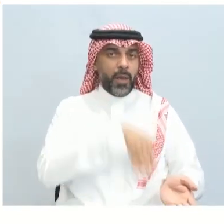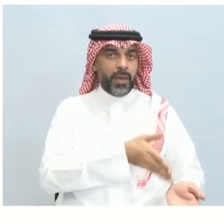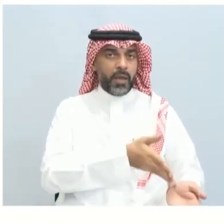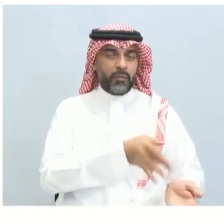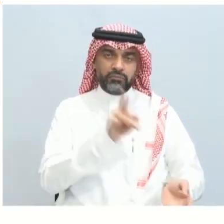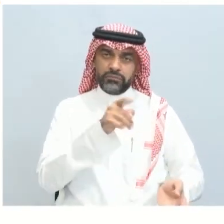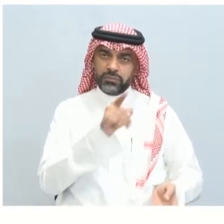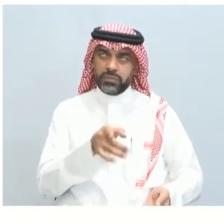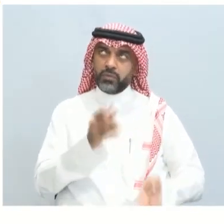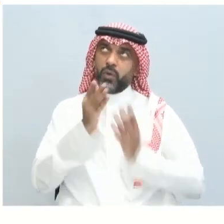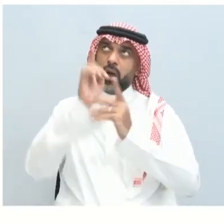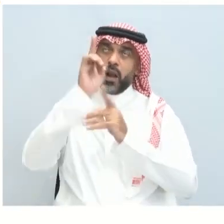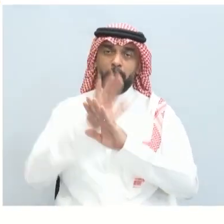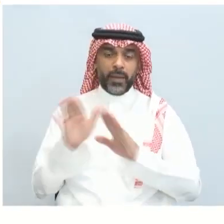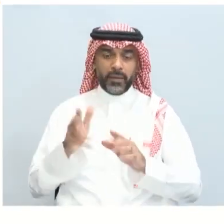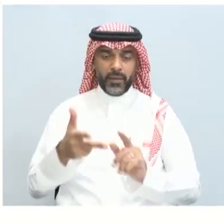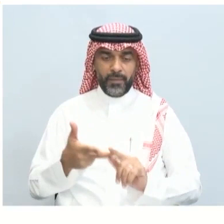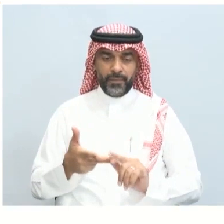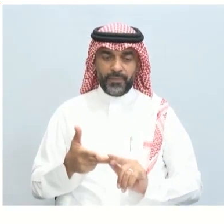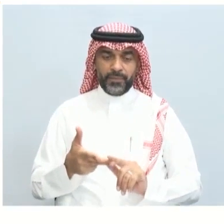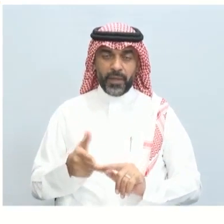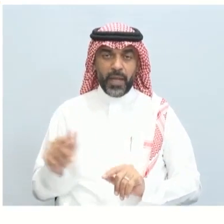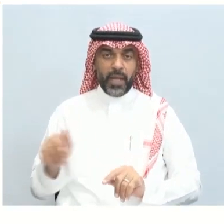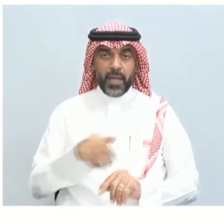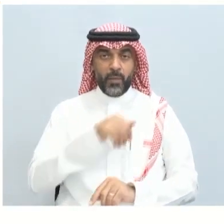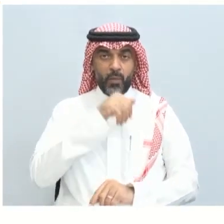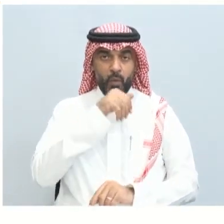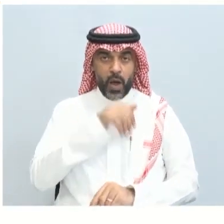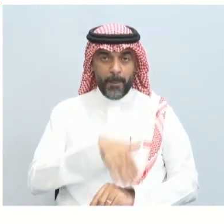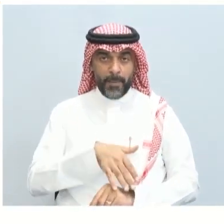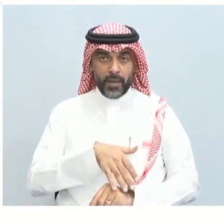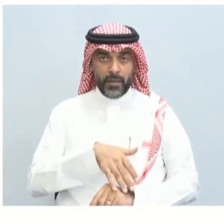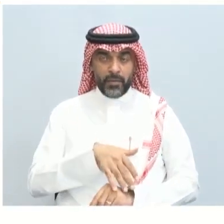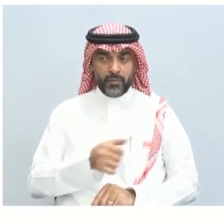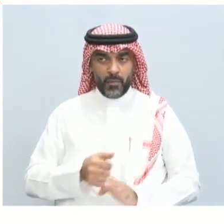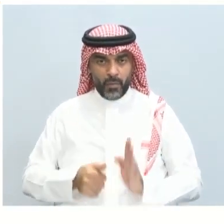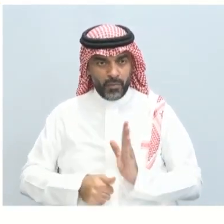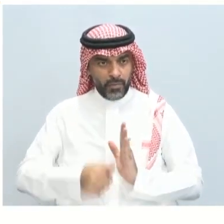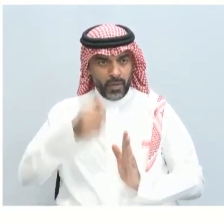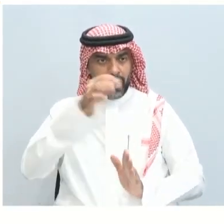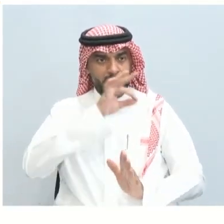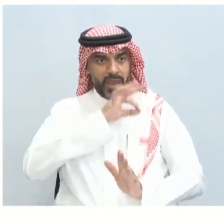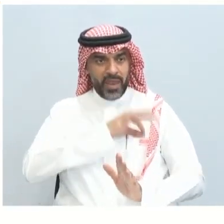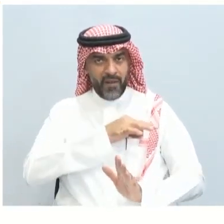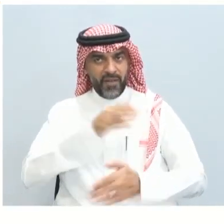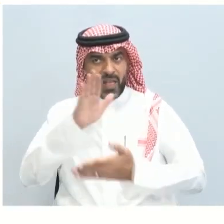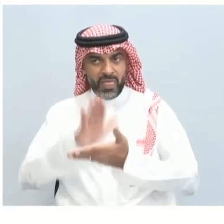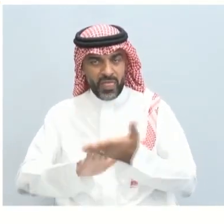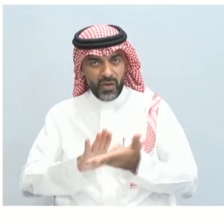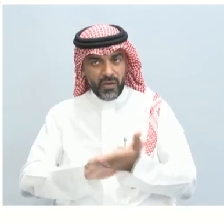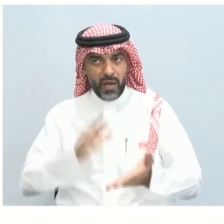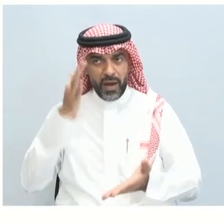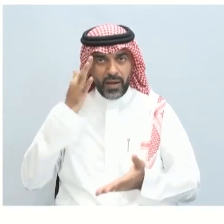لا يملك لنفسه نفعا ولا ضر لو كان يملك لاحد نفع ولا ضر لكان هدى